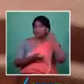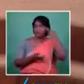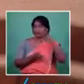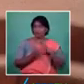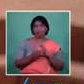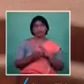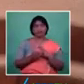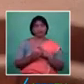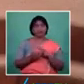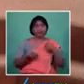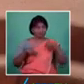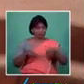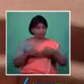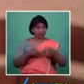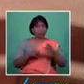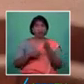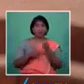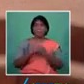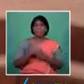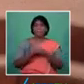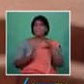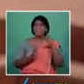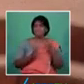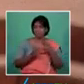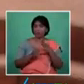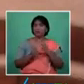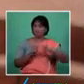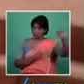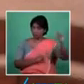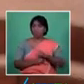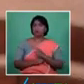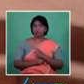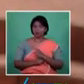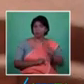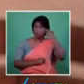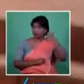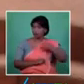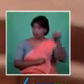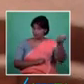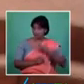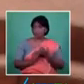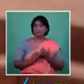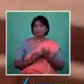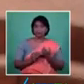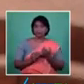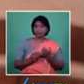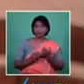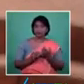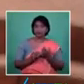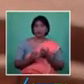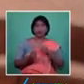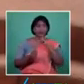විශ්වාසයෙන් ඒ වගේ මම මේ වෙනකොට රුපියල් මිලියන 500ක වන්දියක් ඉල්ලලා මට ඉල්ල මට කරපු අපරාධය වෙනුවෙන් මම මේ වෙනකොට